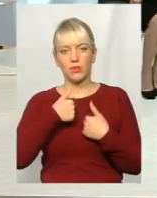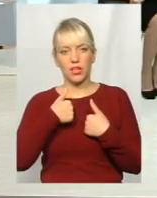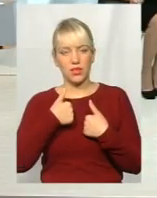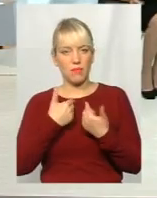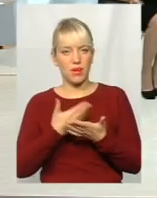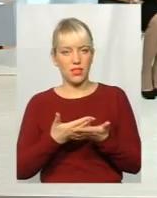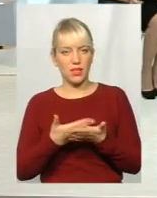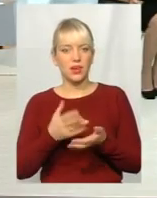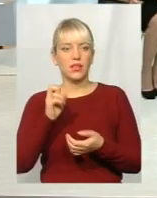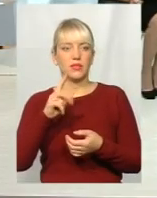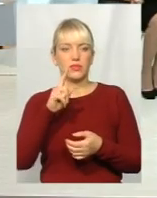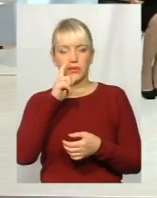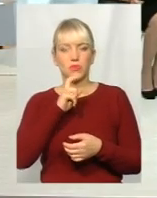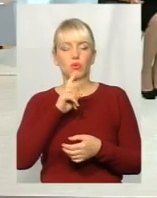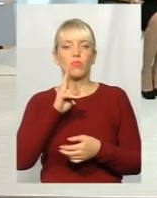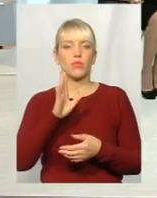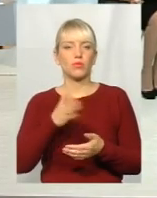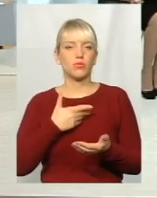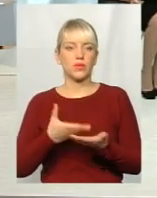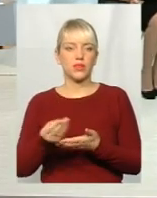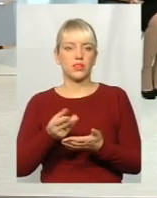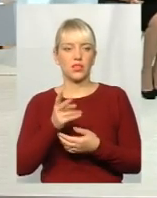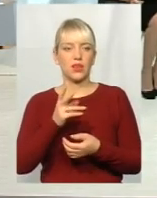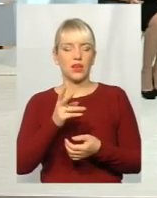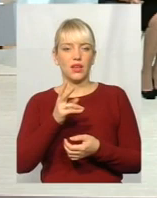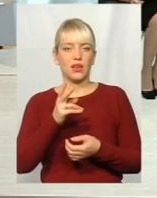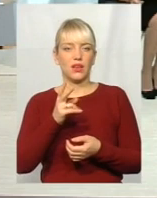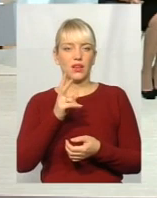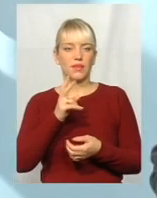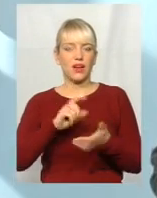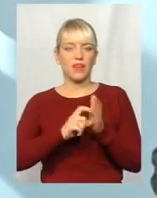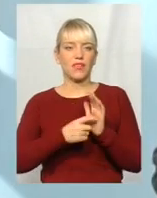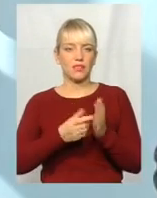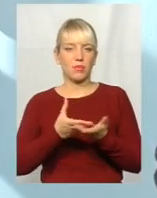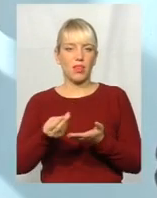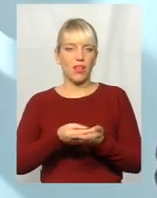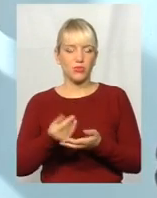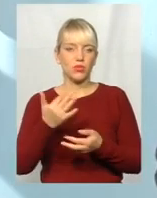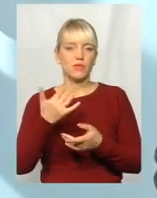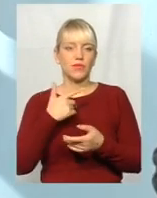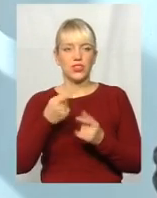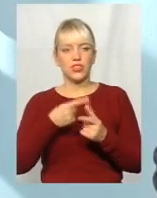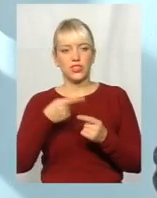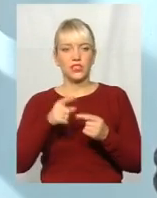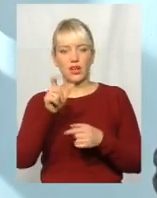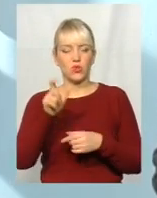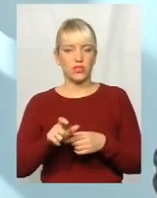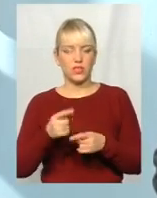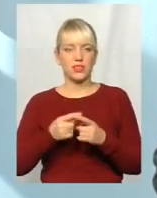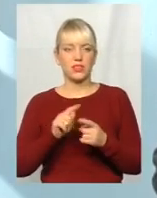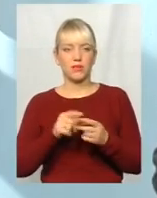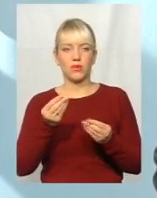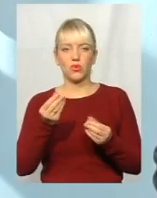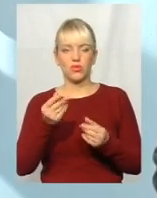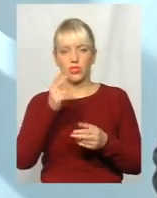що незрозуміло, кому ми будемо платити квартплату, і чи ця людина, якій ми довіримося, там старший будинку, з цими